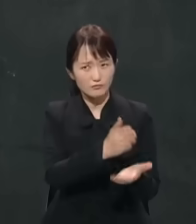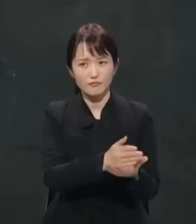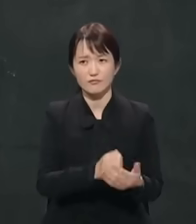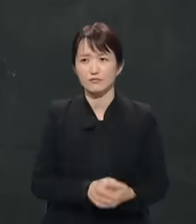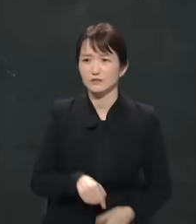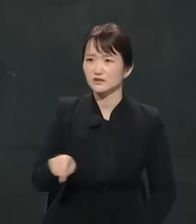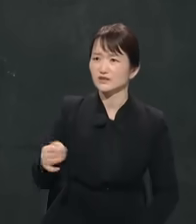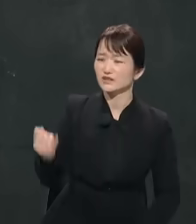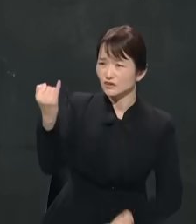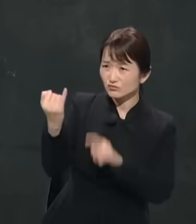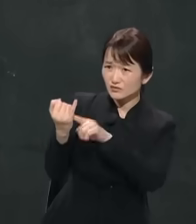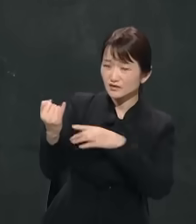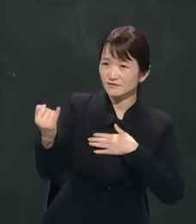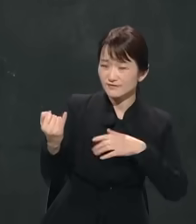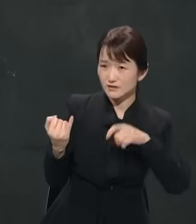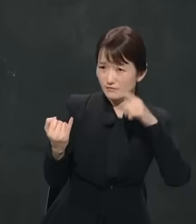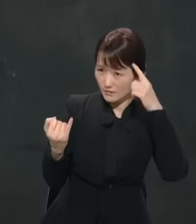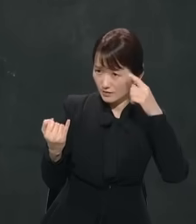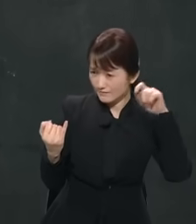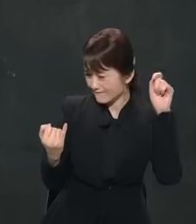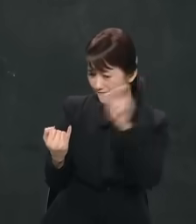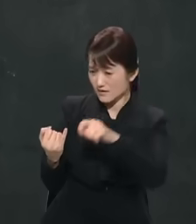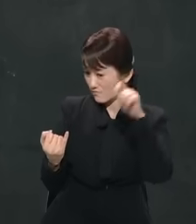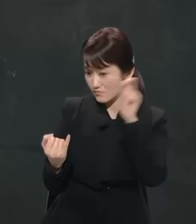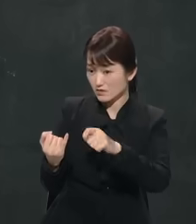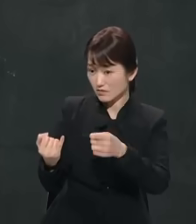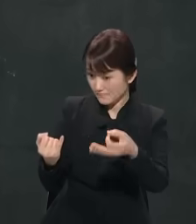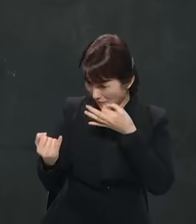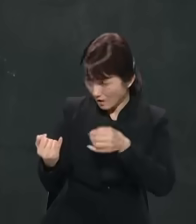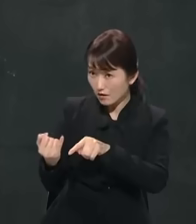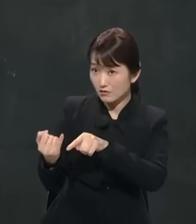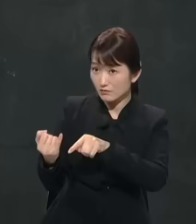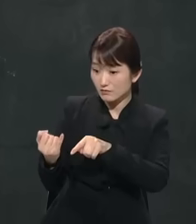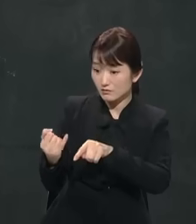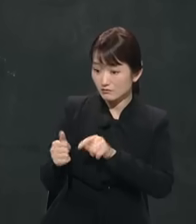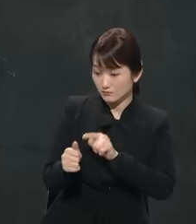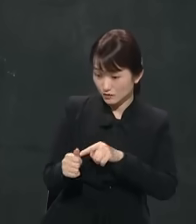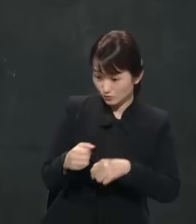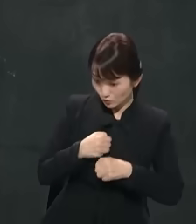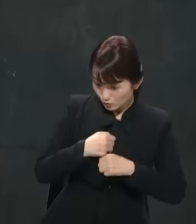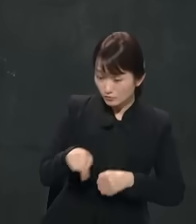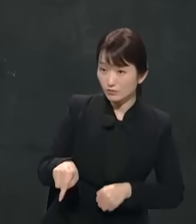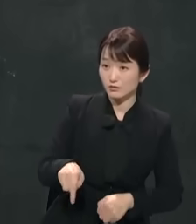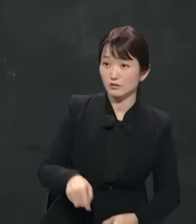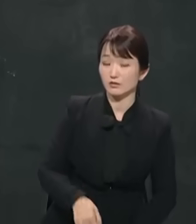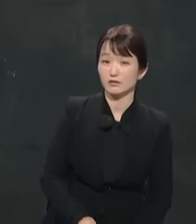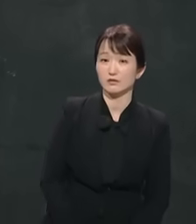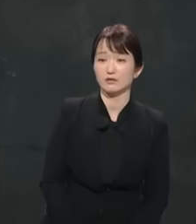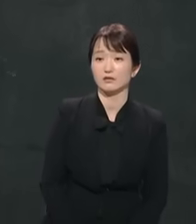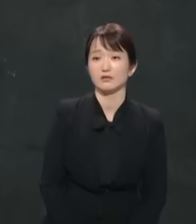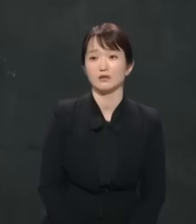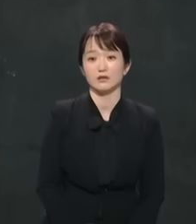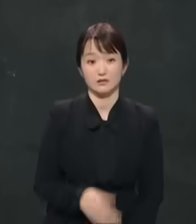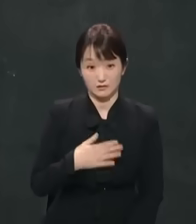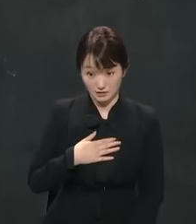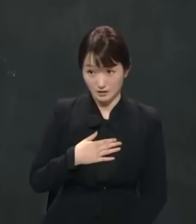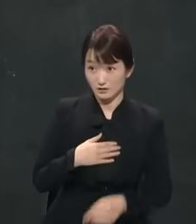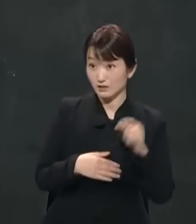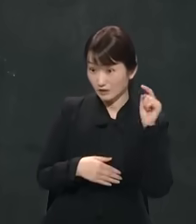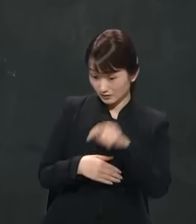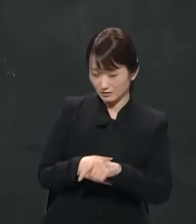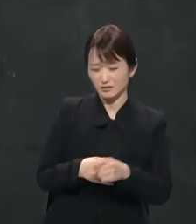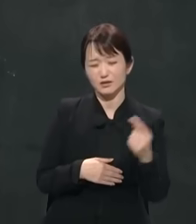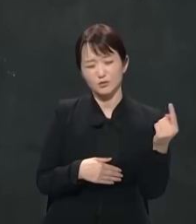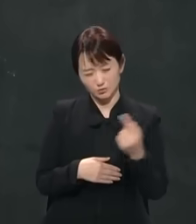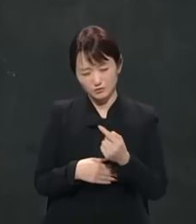니 누나는 내가 좀 망치를 다 갈까 뜻이나 안 뜻이나 봐봐라. 너도 조심해. 아. 나 간다잉. 네, 오세요.